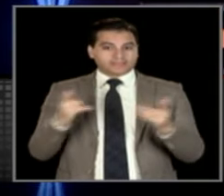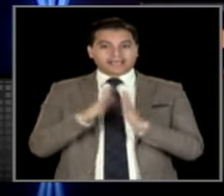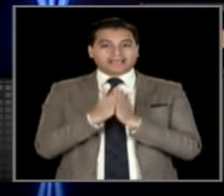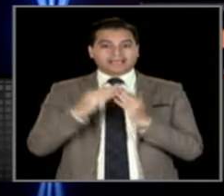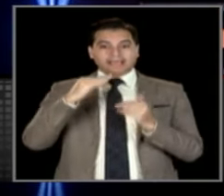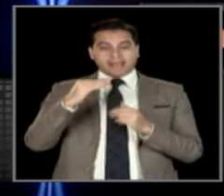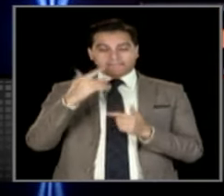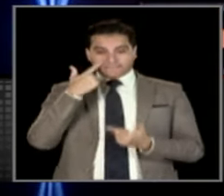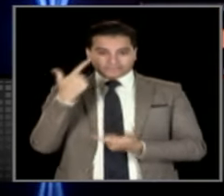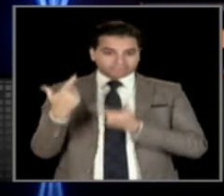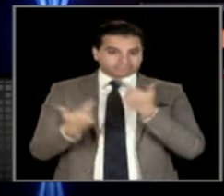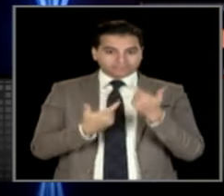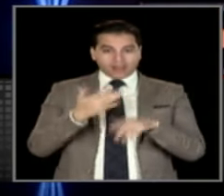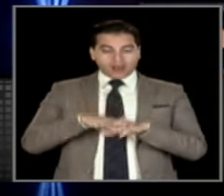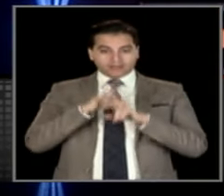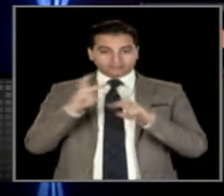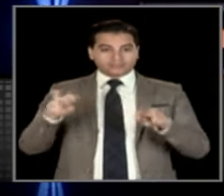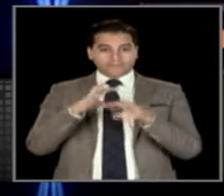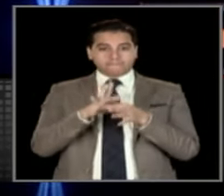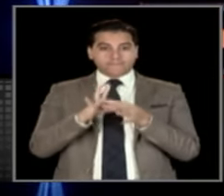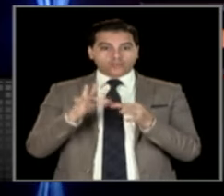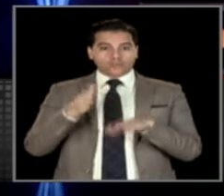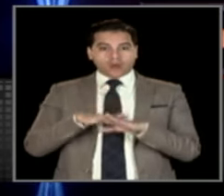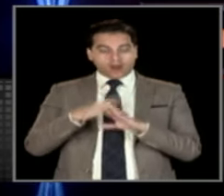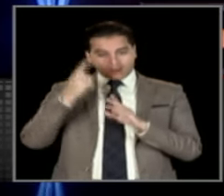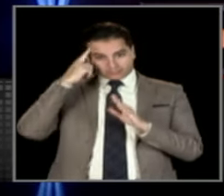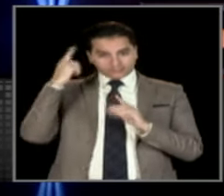كتاب بيعالج وبيحلل موضوع الأسطورة